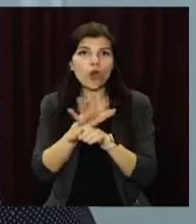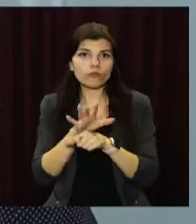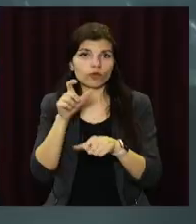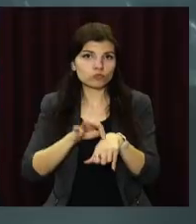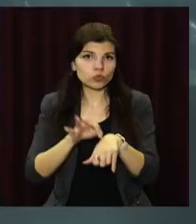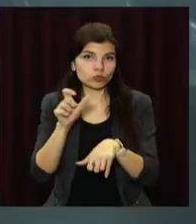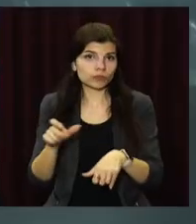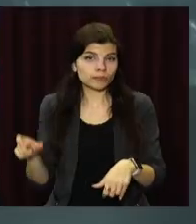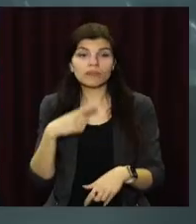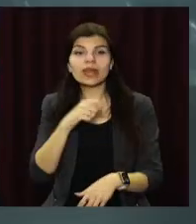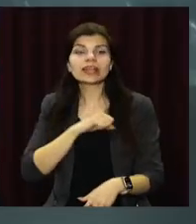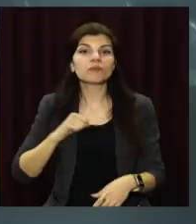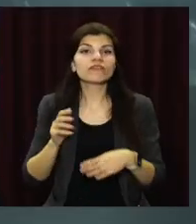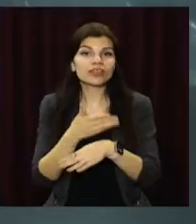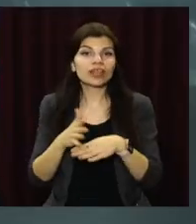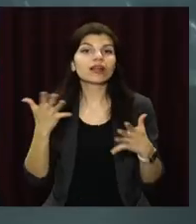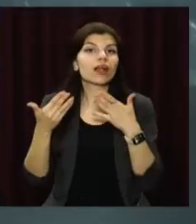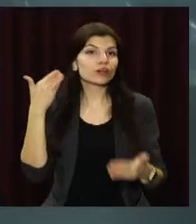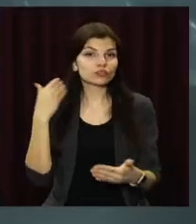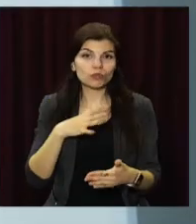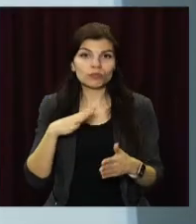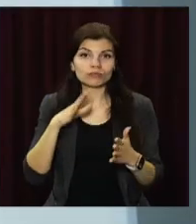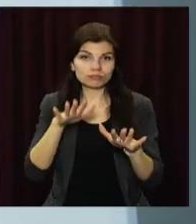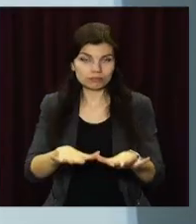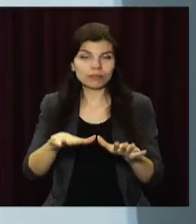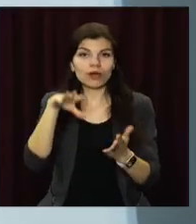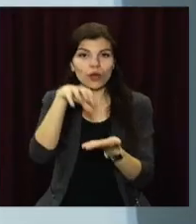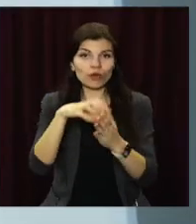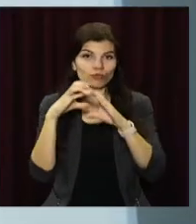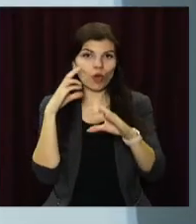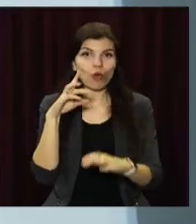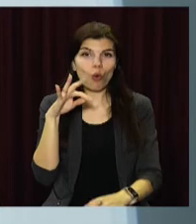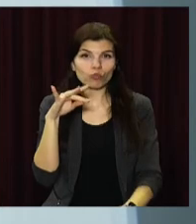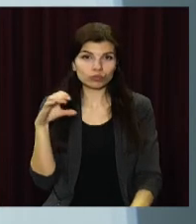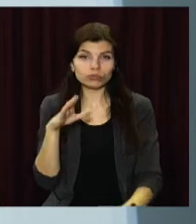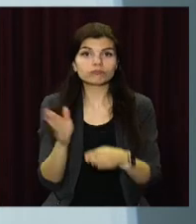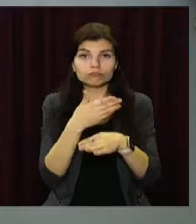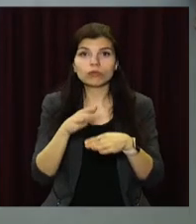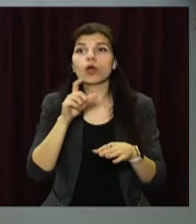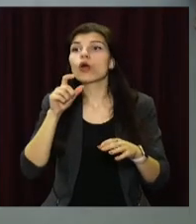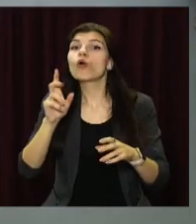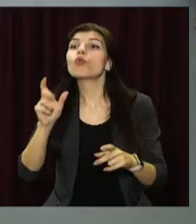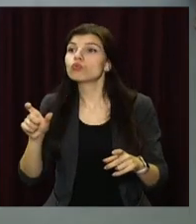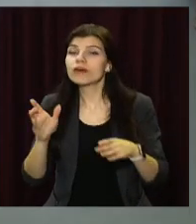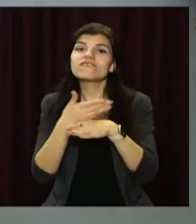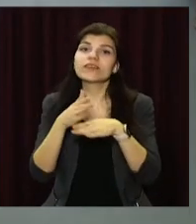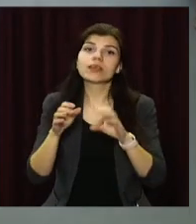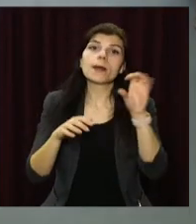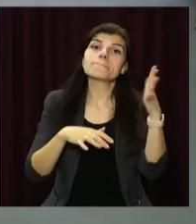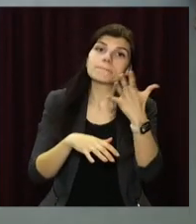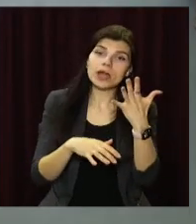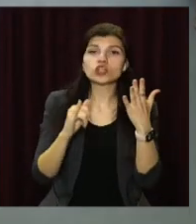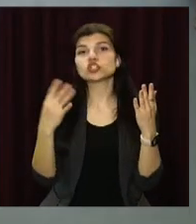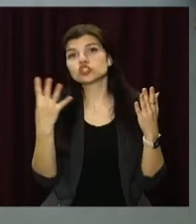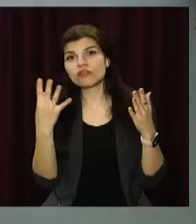в місті. Терапевтичне відділення, яке раніше було розташоване в корпусі, розформували. Частину пацієнтів перевели до відділень 5-ї